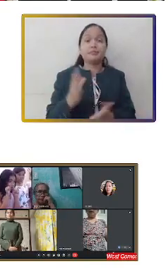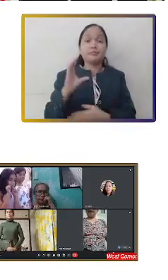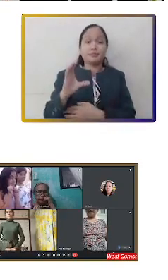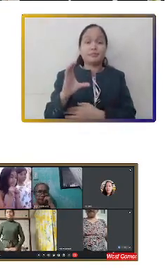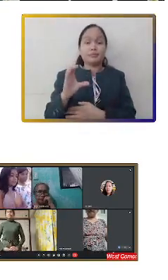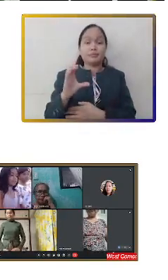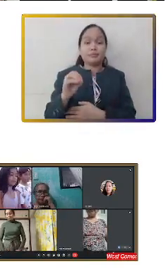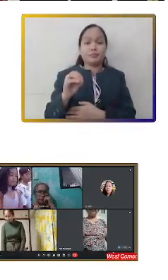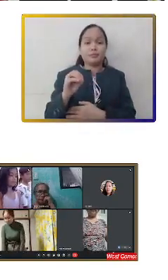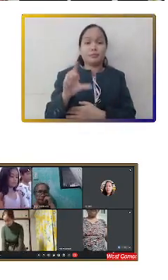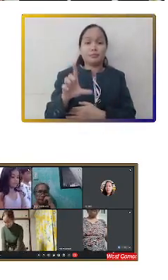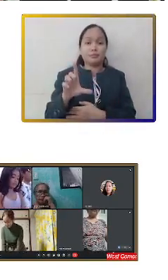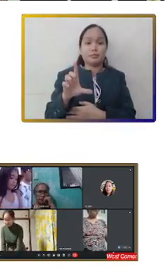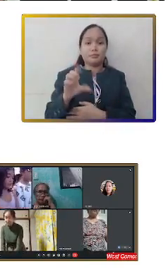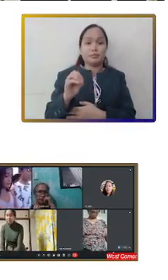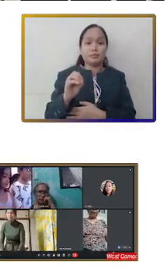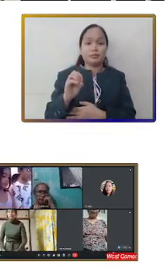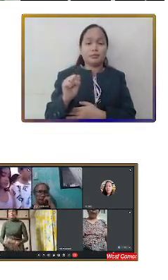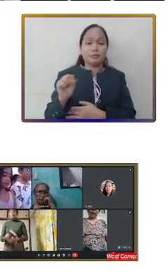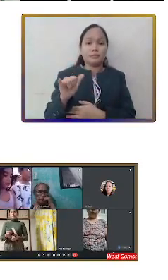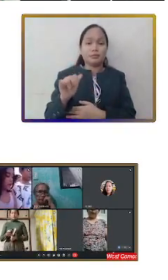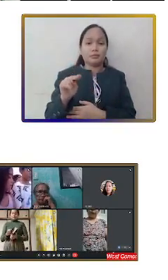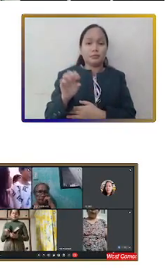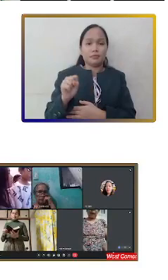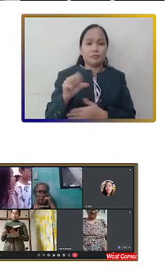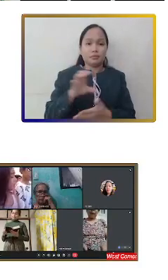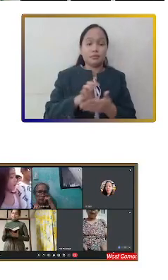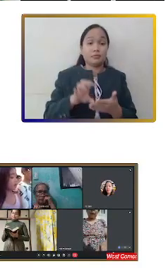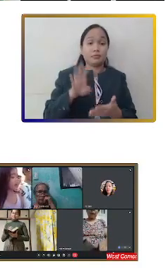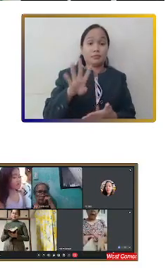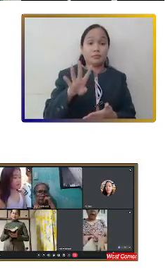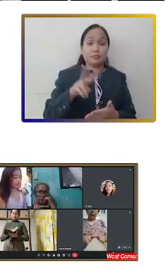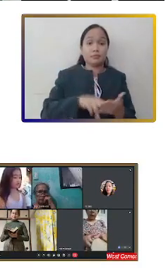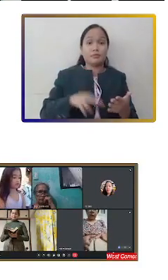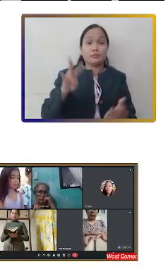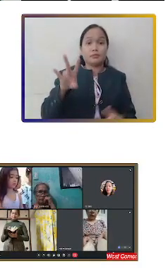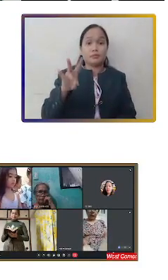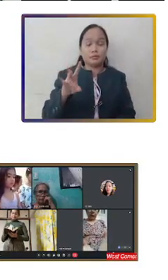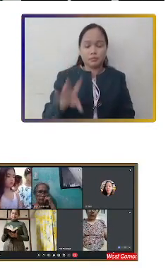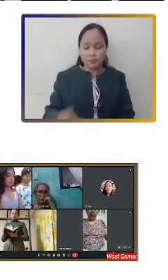number 17. Colossians chapter 4, verse number